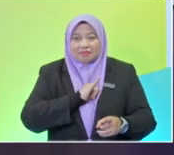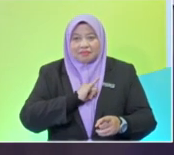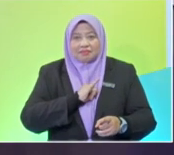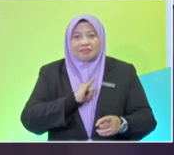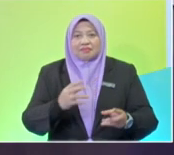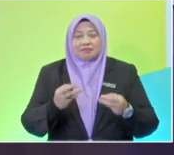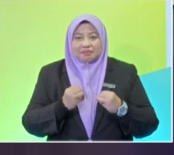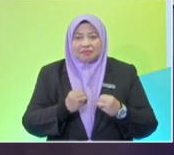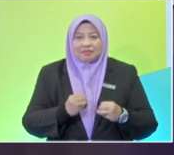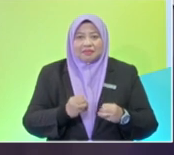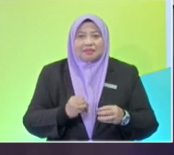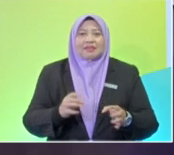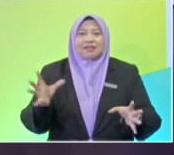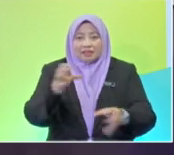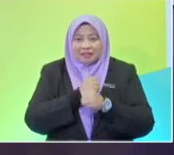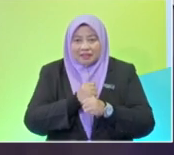lagi